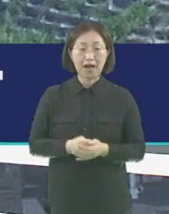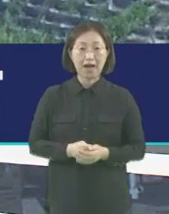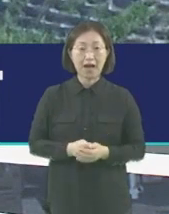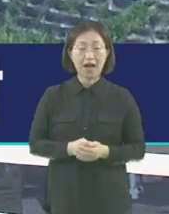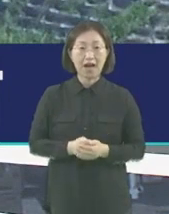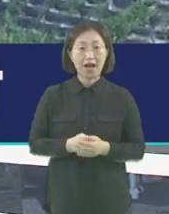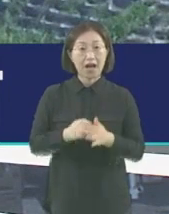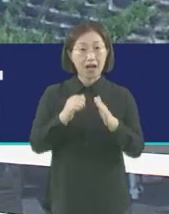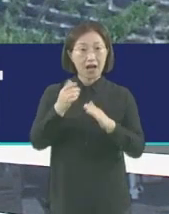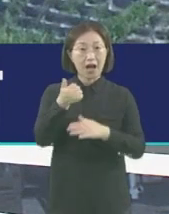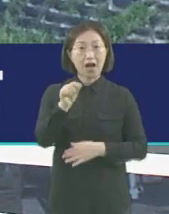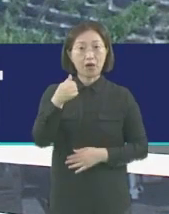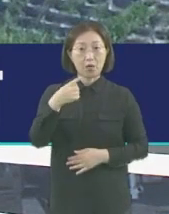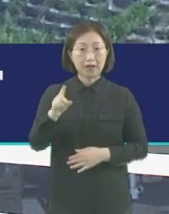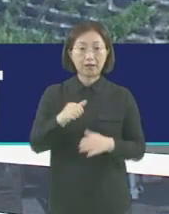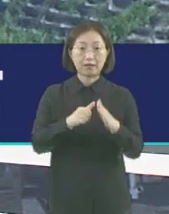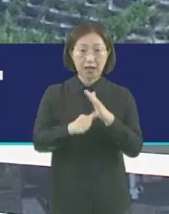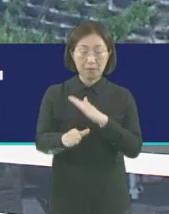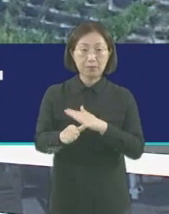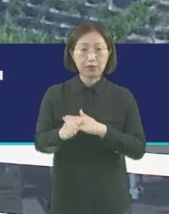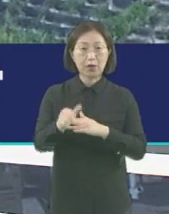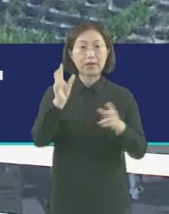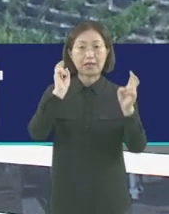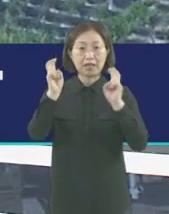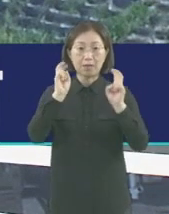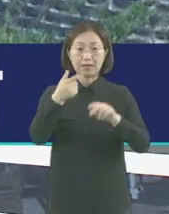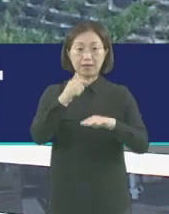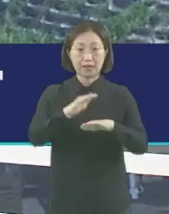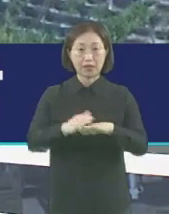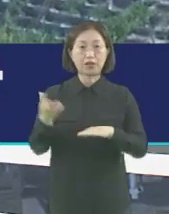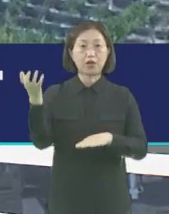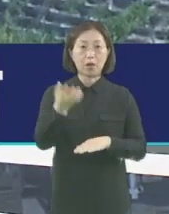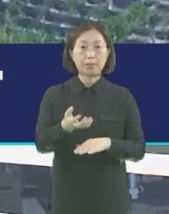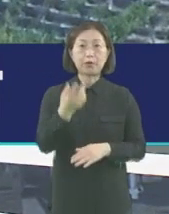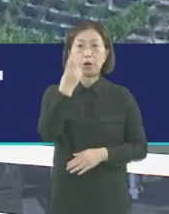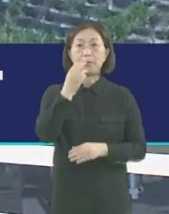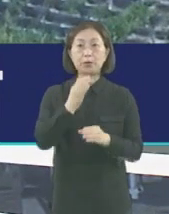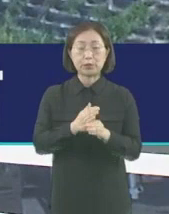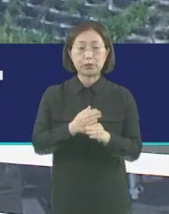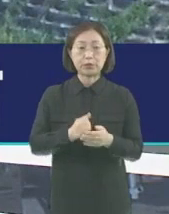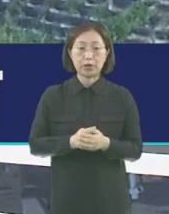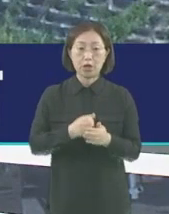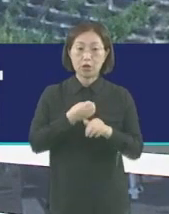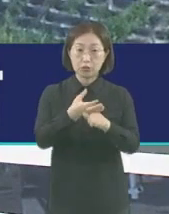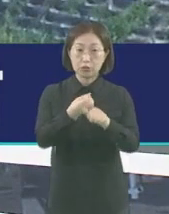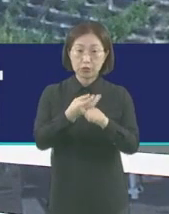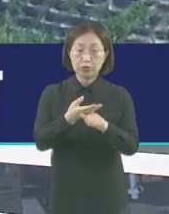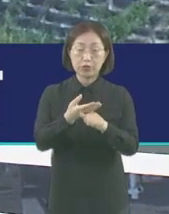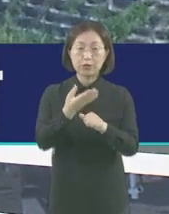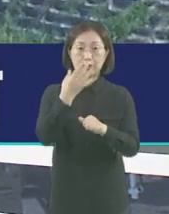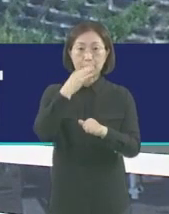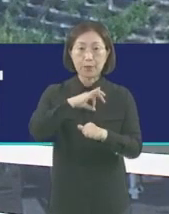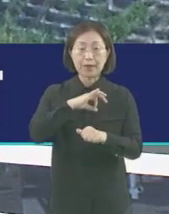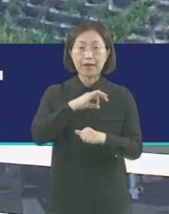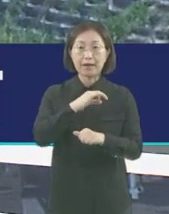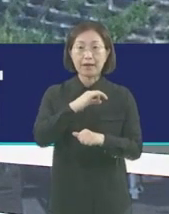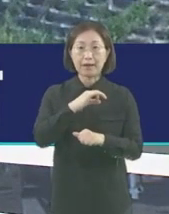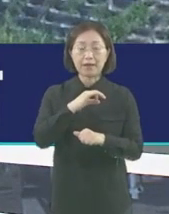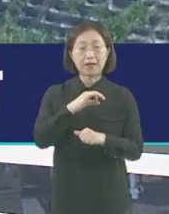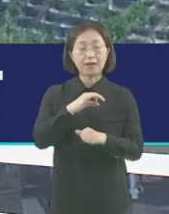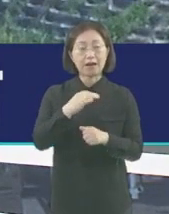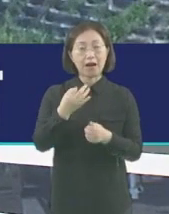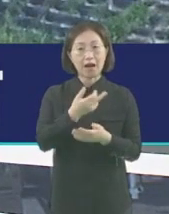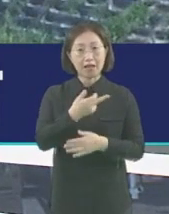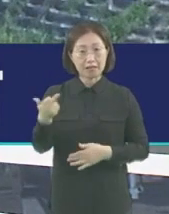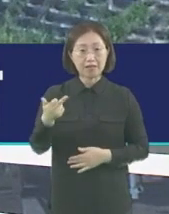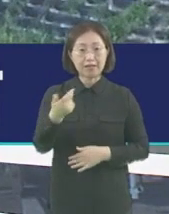국내 대표적인 방산 대기업들도 대전행을 검토하고 있습니다. 수출 효자 종목인 K-방산 무기의 새로운 생산